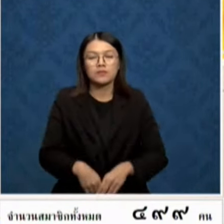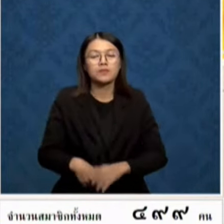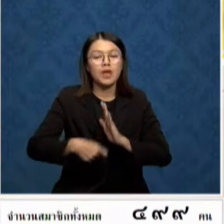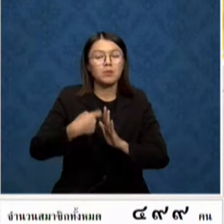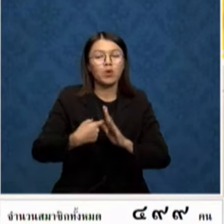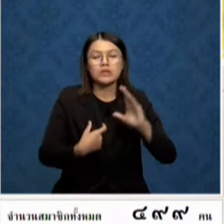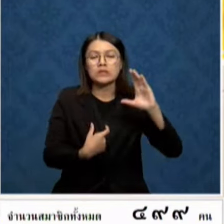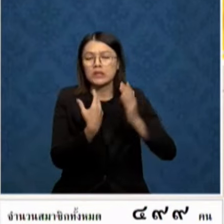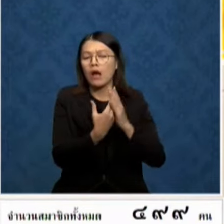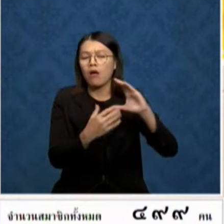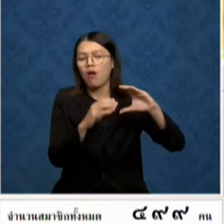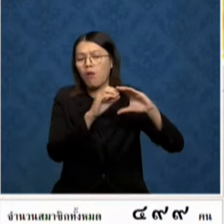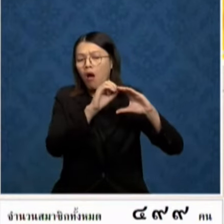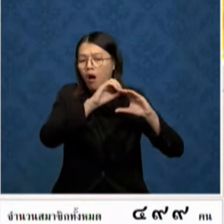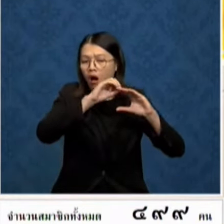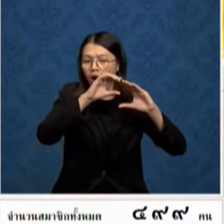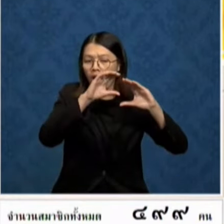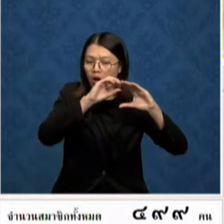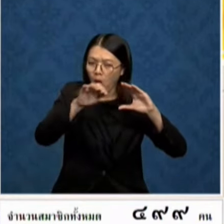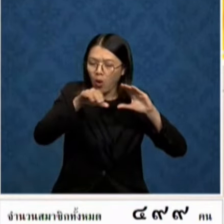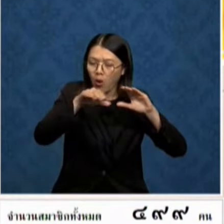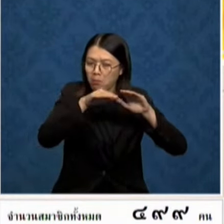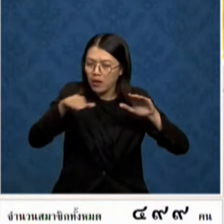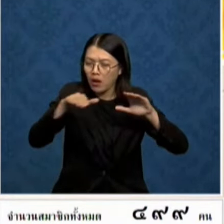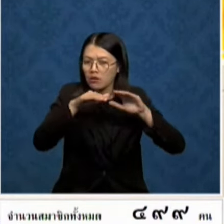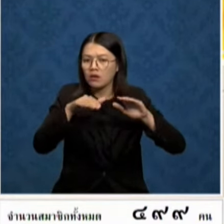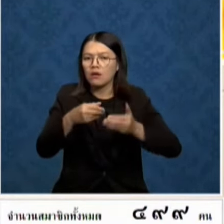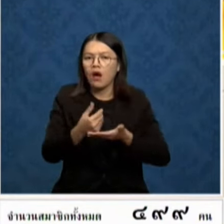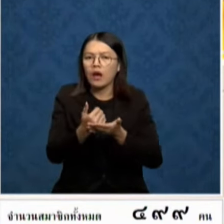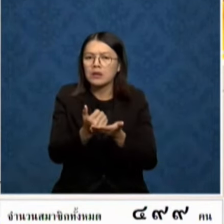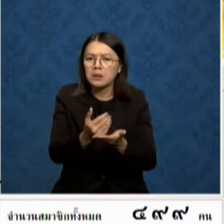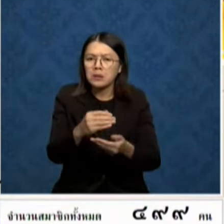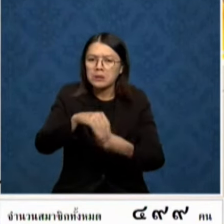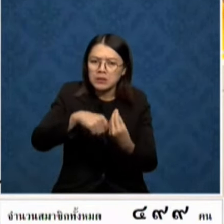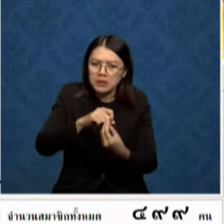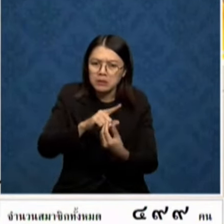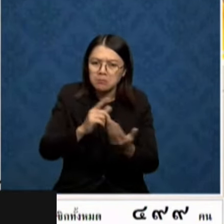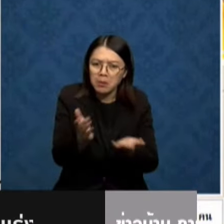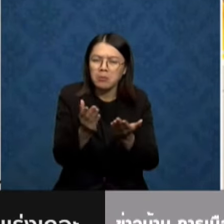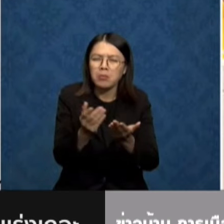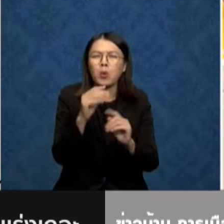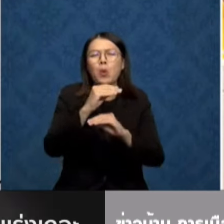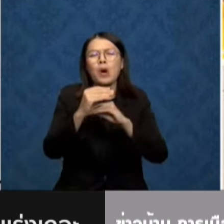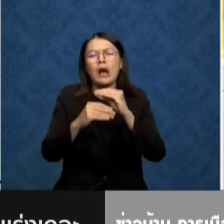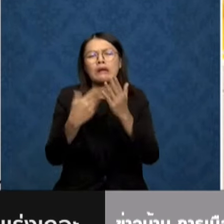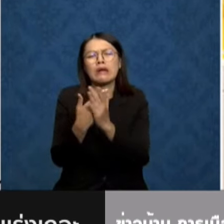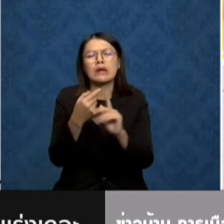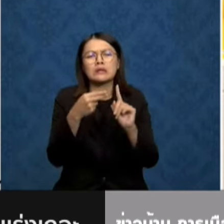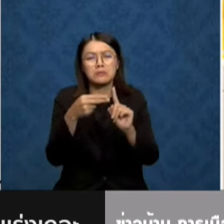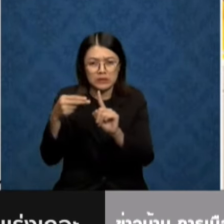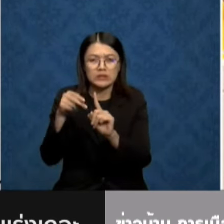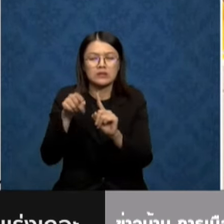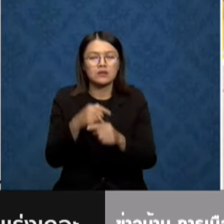ได้พูดในสภาผู้แทนราษฎรนะครับก็นี่แหละฮะอาจารย์วีระธีรพัฒน์นะครับในฐานะกรรมการเสียงข้างน้อย ครับ